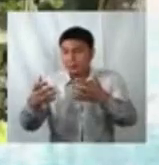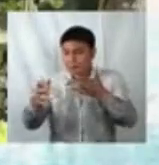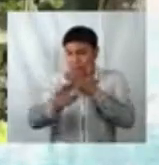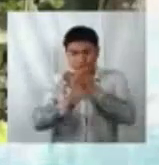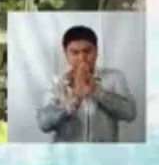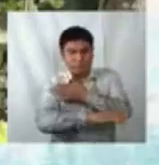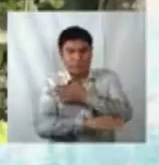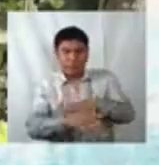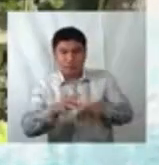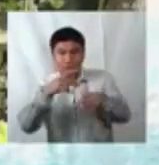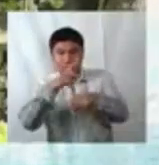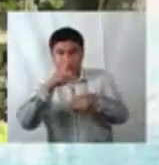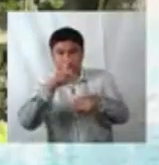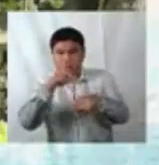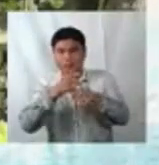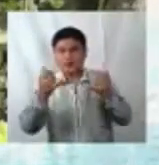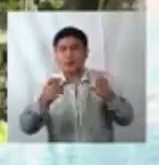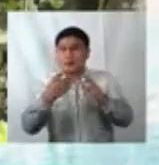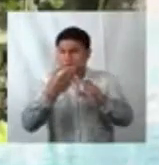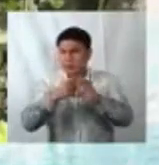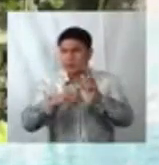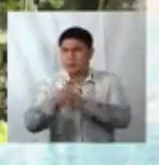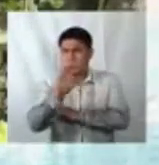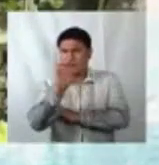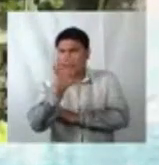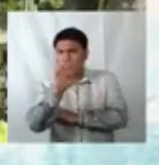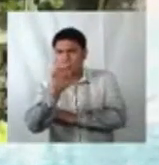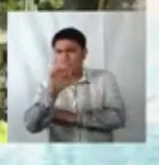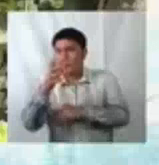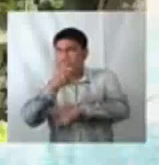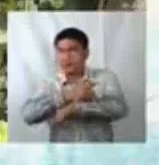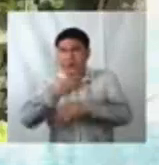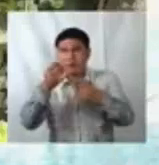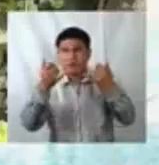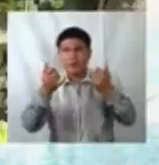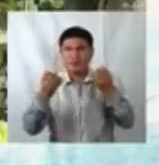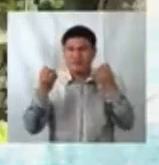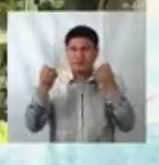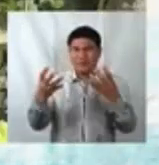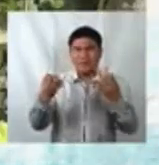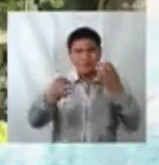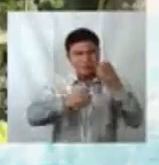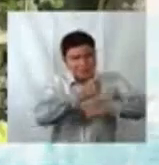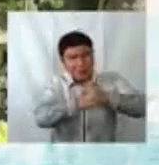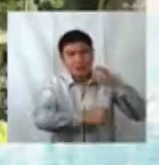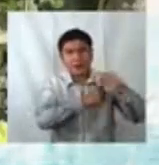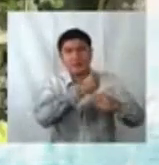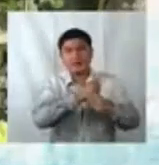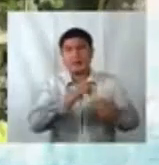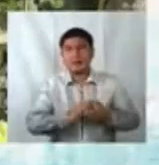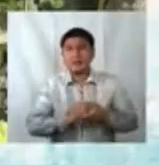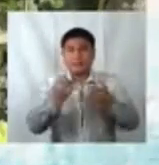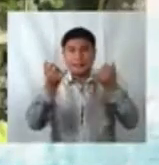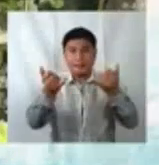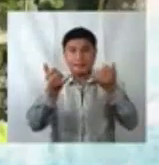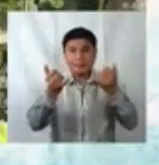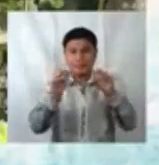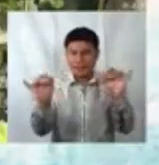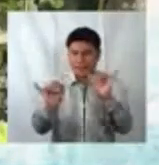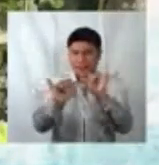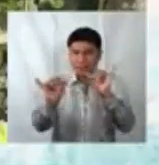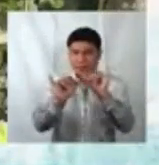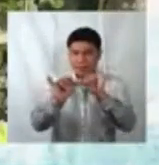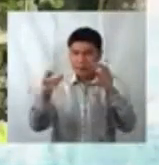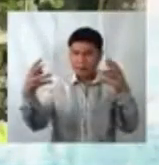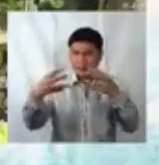EDSA Revolution ay 14 na taon ng madugo, maraming nagsakripisyo. Gayon din ang ating himagsikang